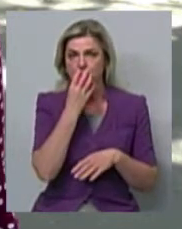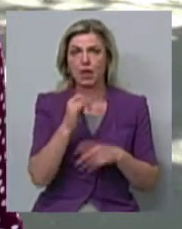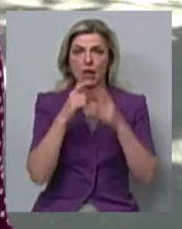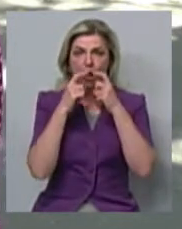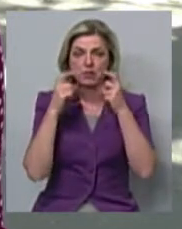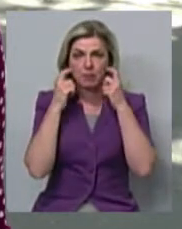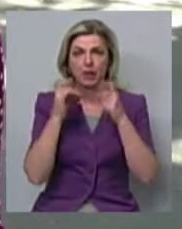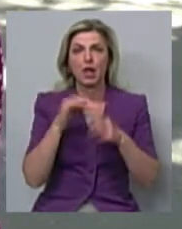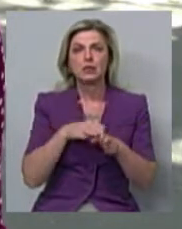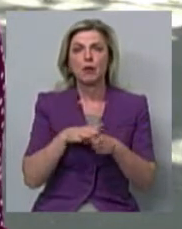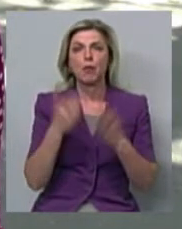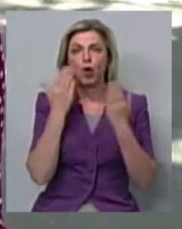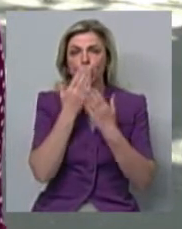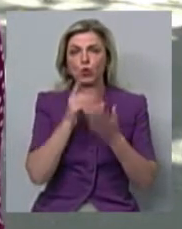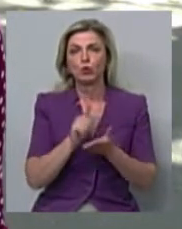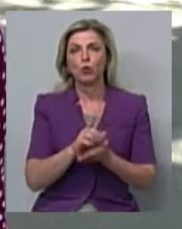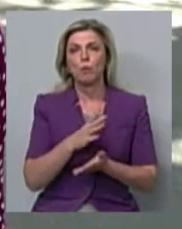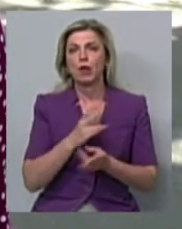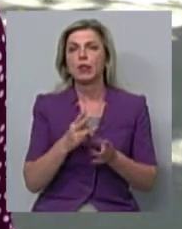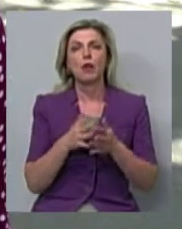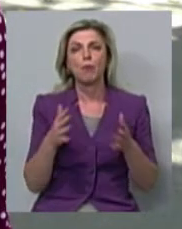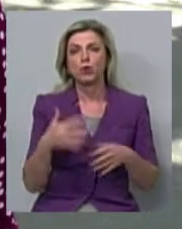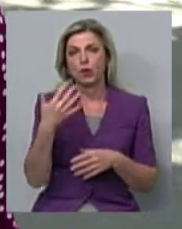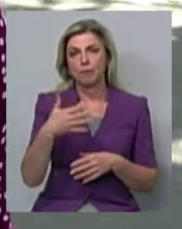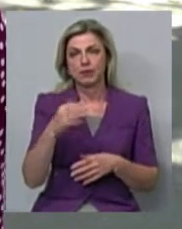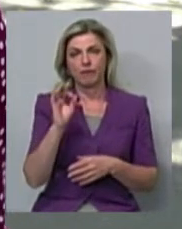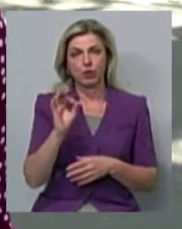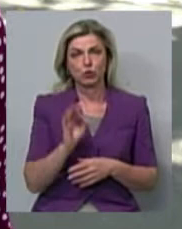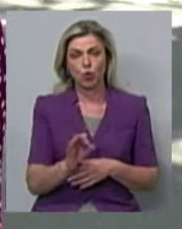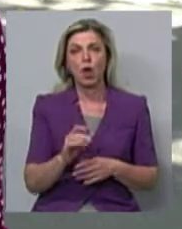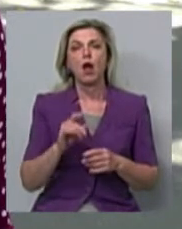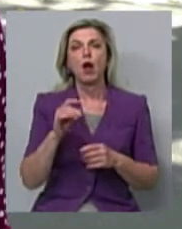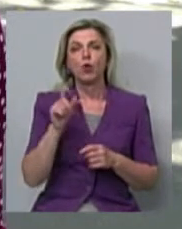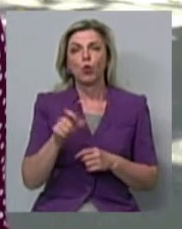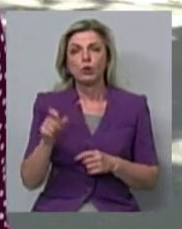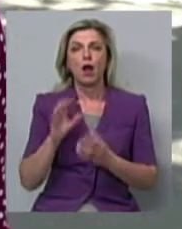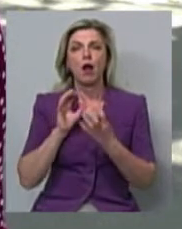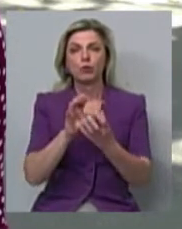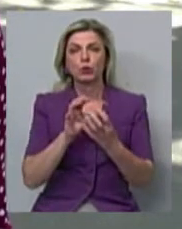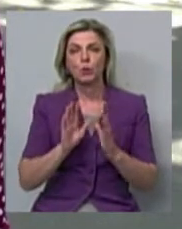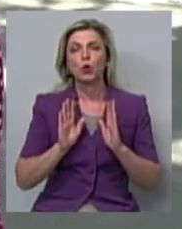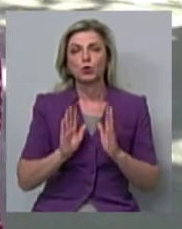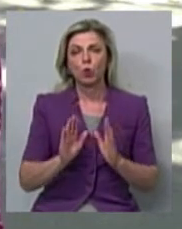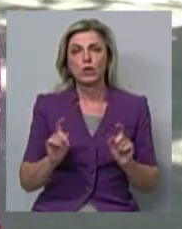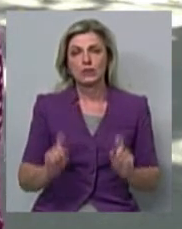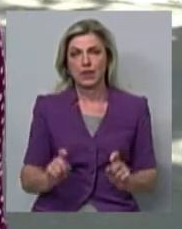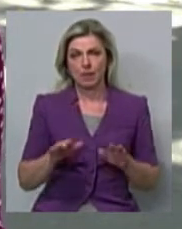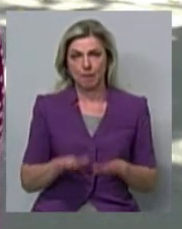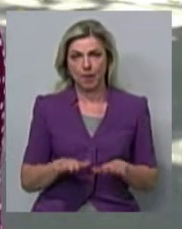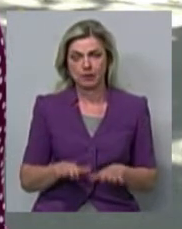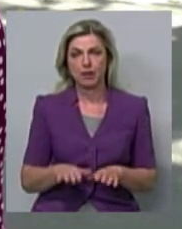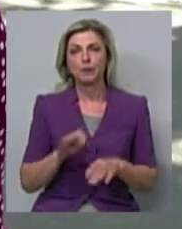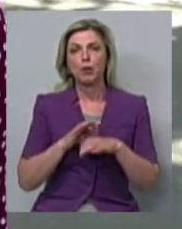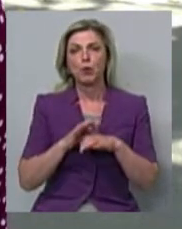Заповненість кінотеатру глядачами має бути не більше 50%. Перевозити пасажирів дозволяється тільки в межах сидячих місць.